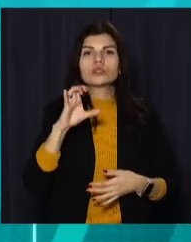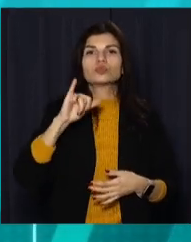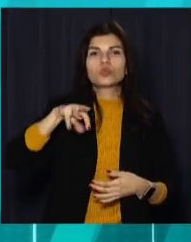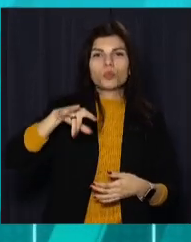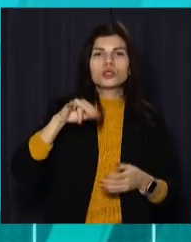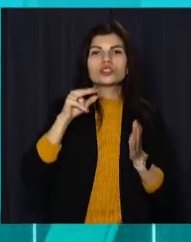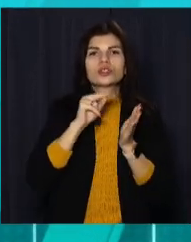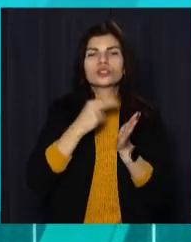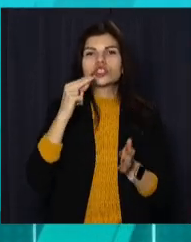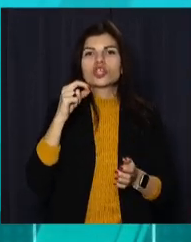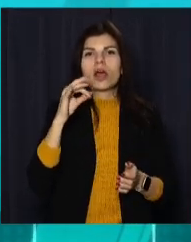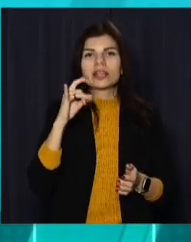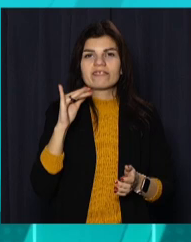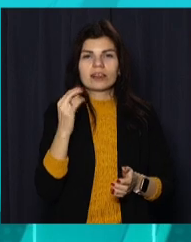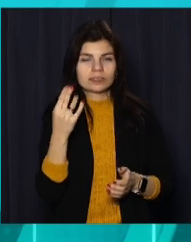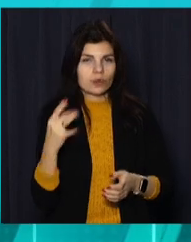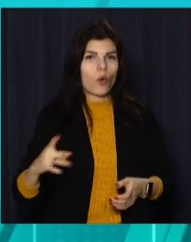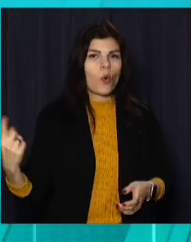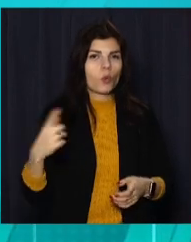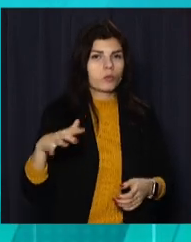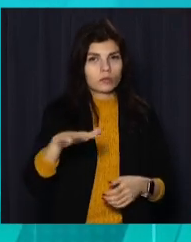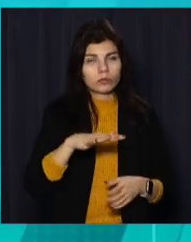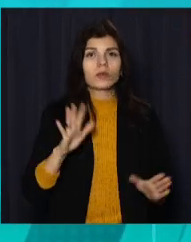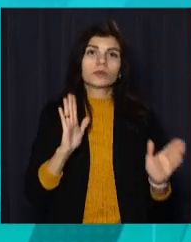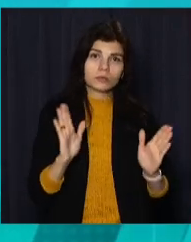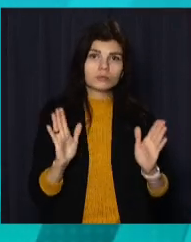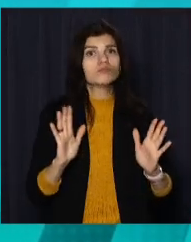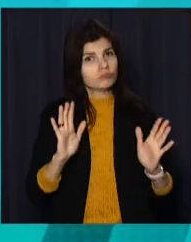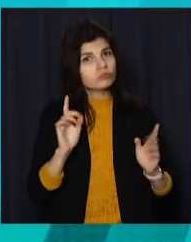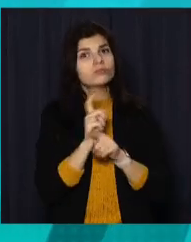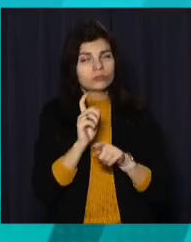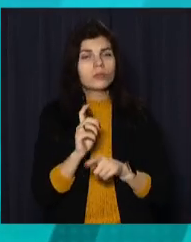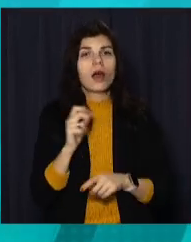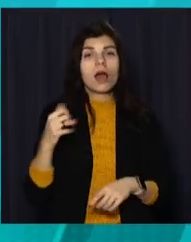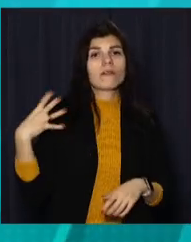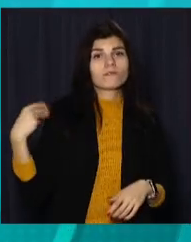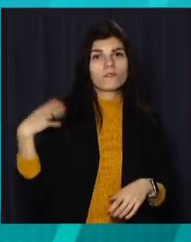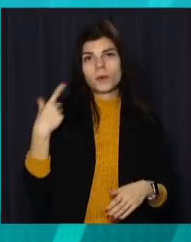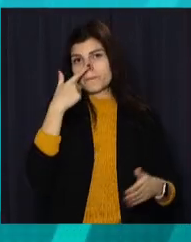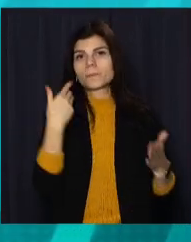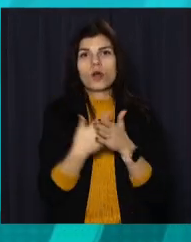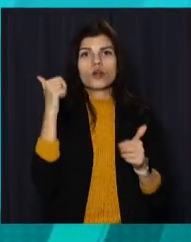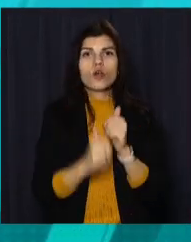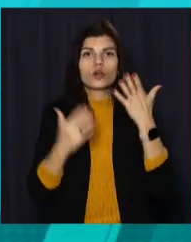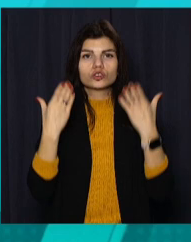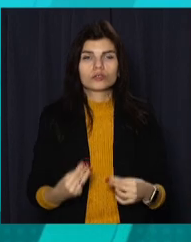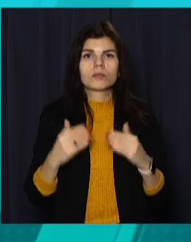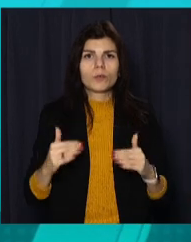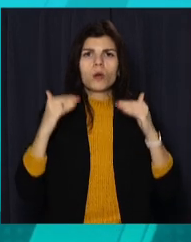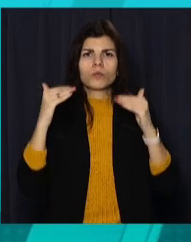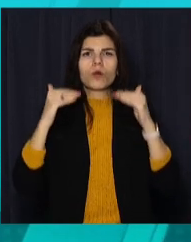та Чернівецькій областях критичні дані за кількістю заражених. А на Львівщині практично щодня розтягнуть це